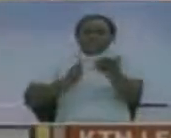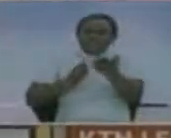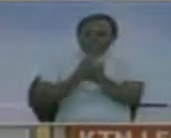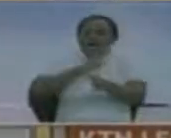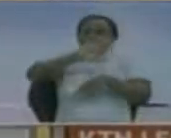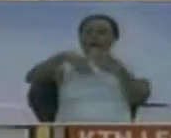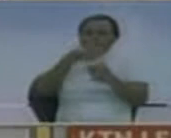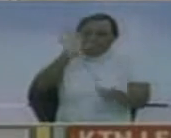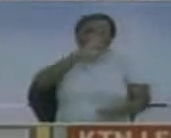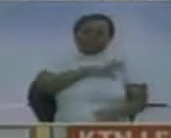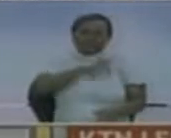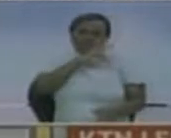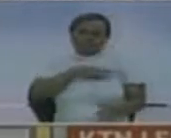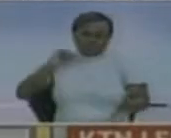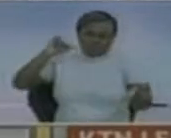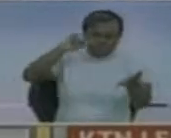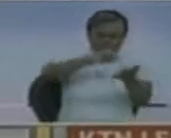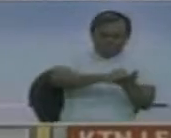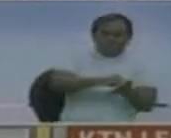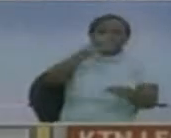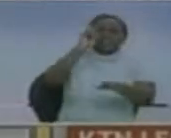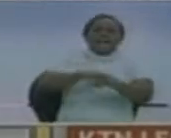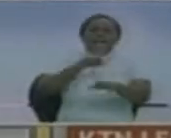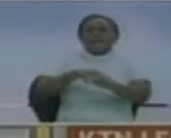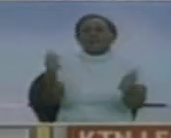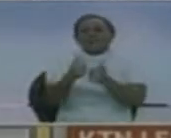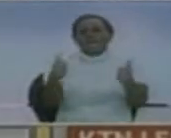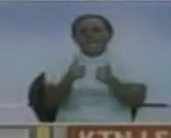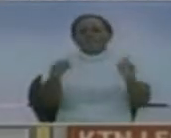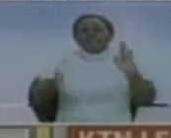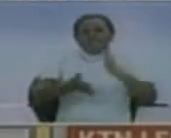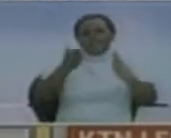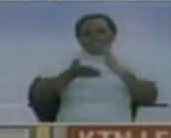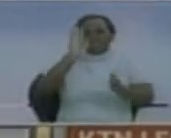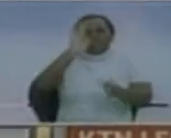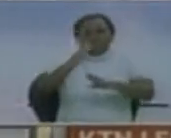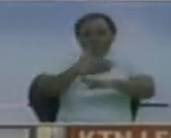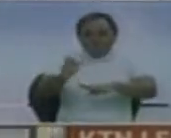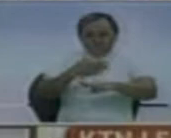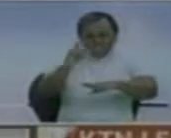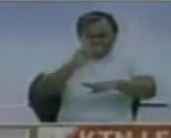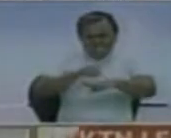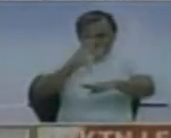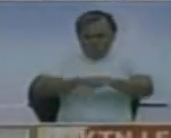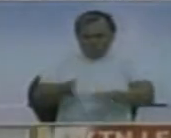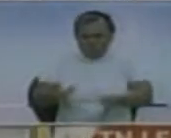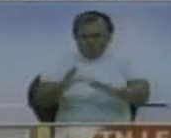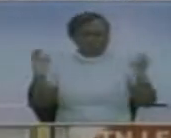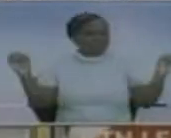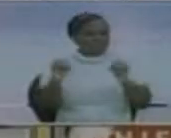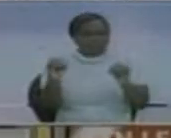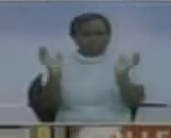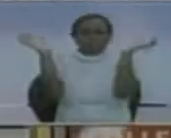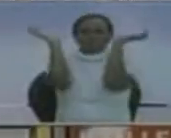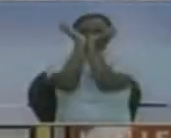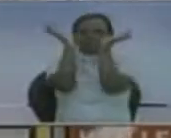wake wamefaidika kwa kufika wanakokusudia kwa wakati ufao na kwa haraka bila kupoteza wakati mwingi barabarani. Uga wa Sao